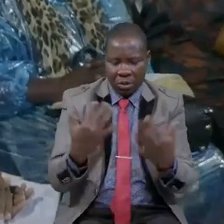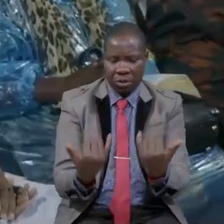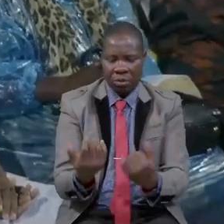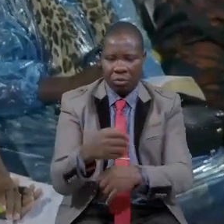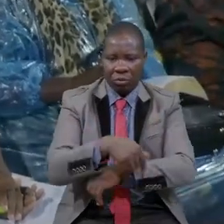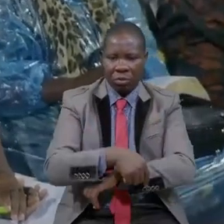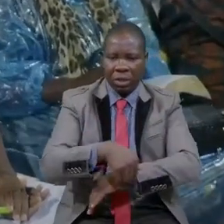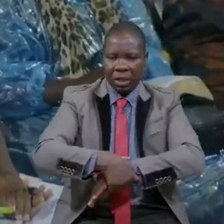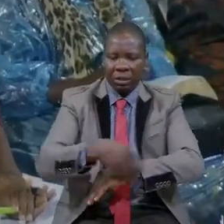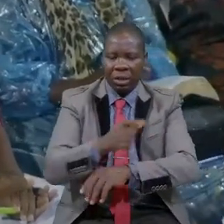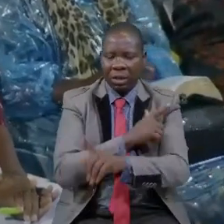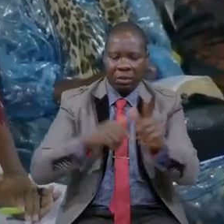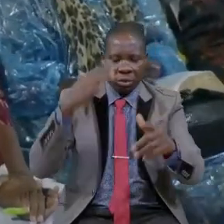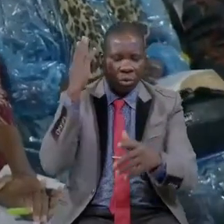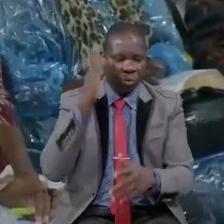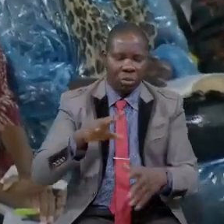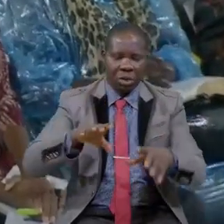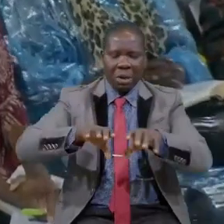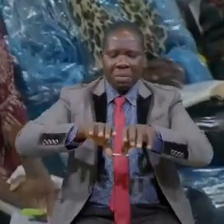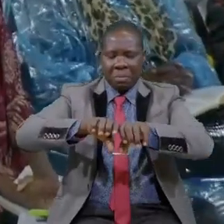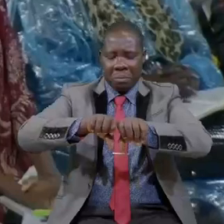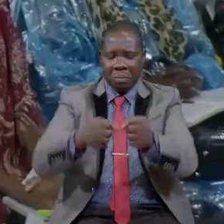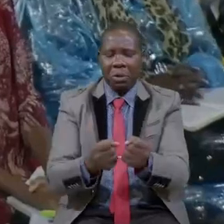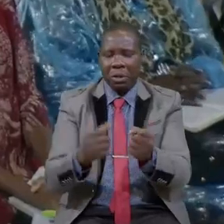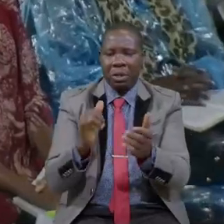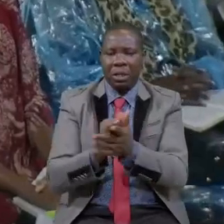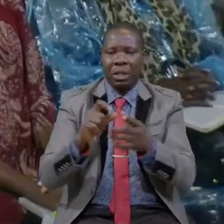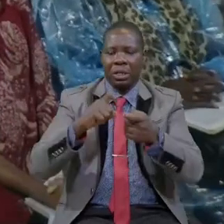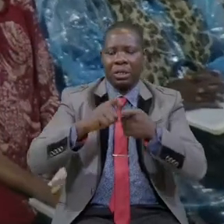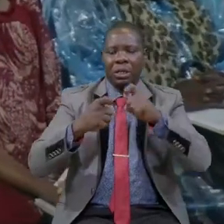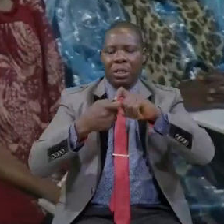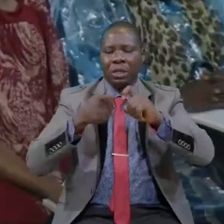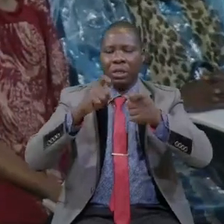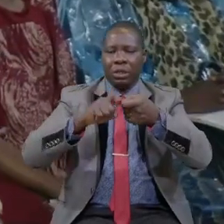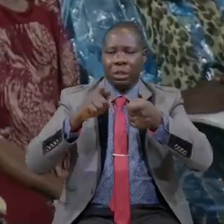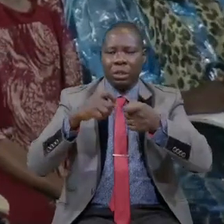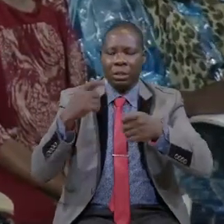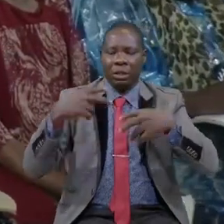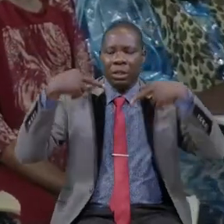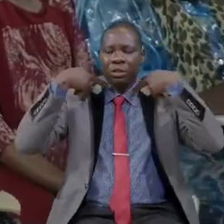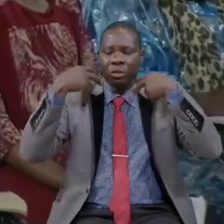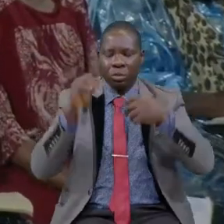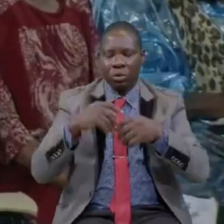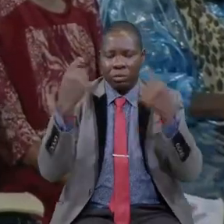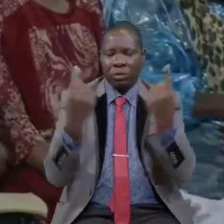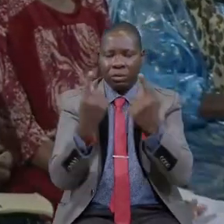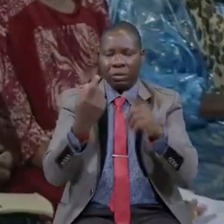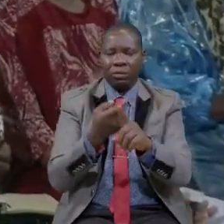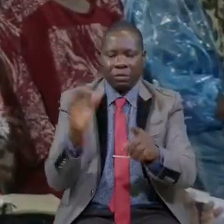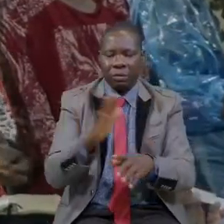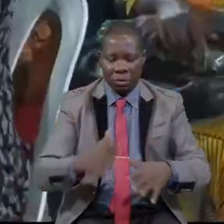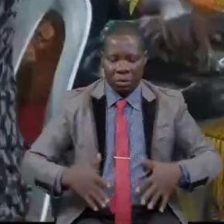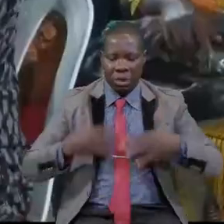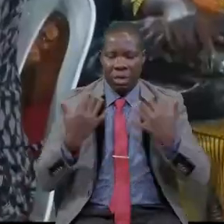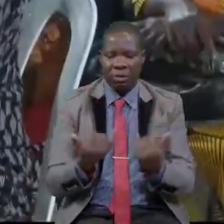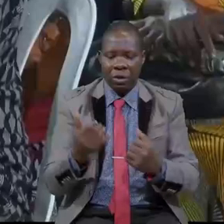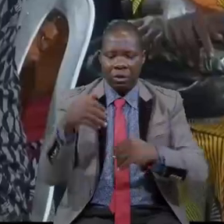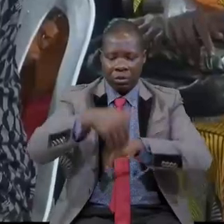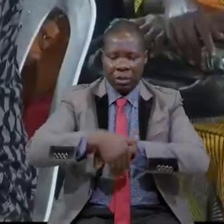Dieu va briser ses chaînes, ce joug du péché de ta vie, ce soir, au nom